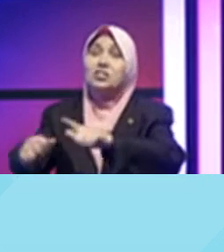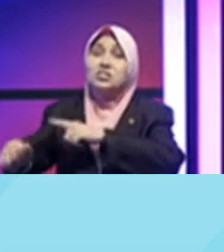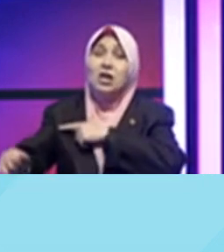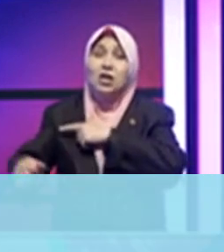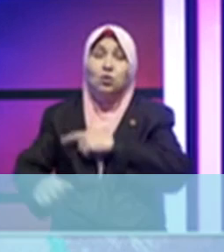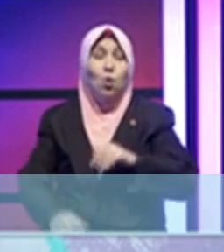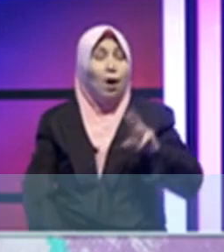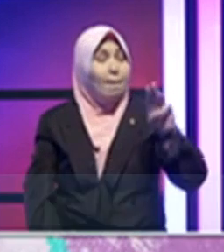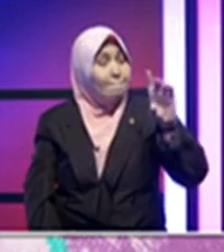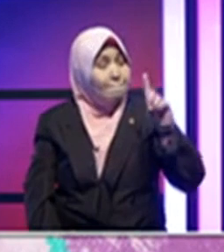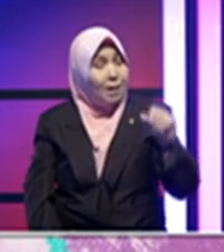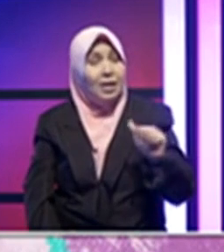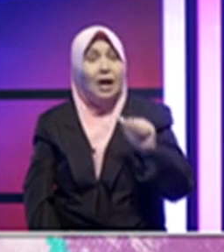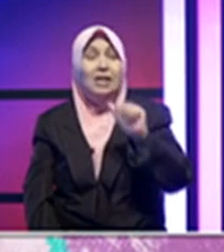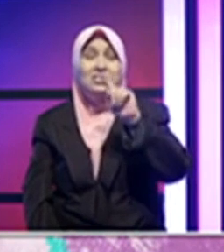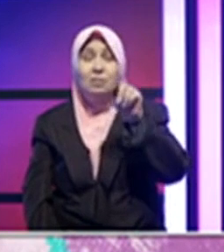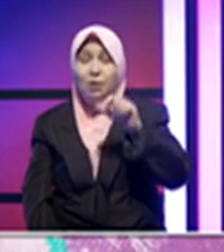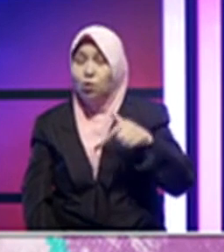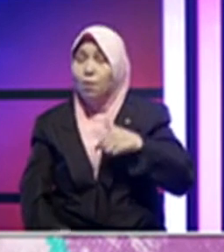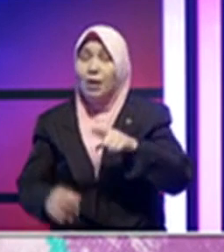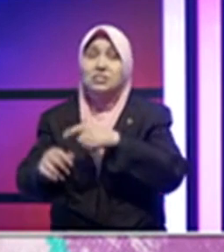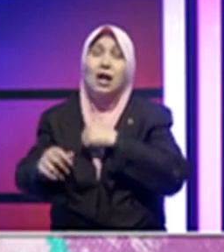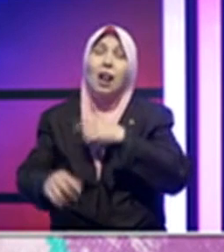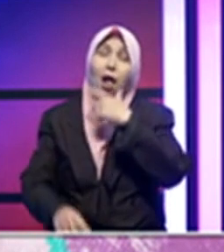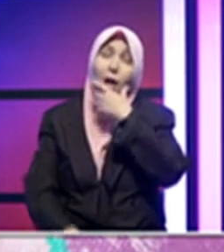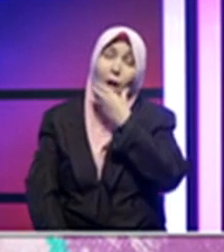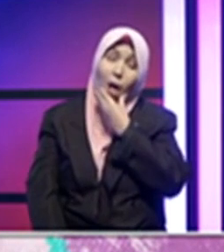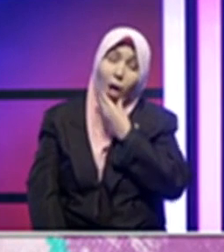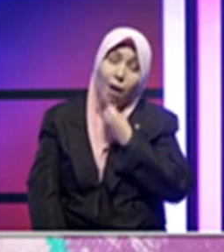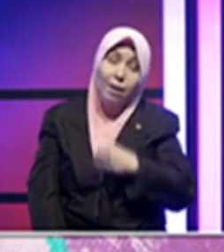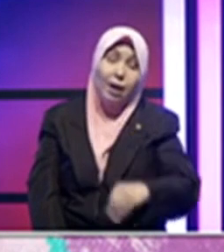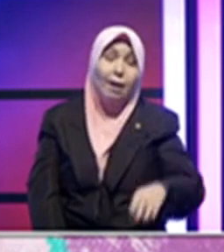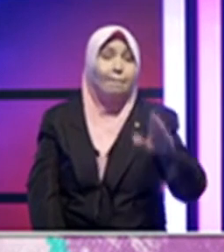alif sukun itu, kita panjanglah, lambatlah kita baca.